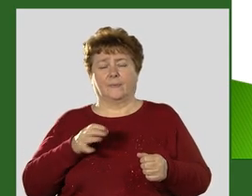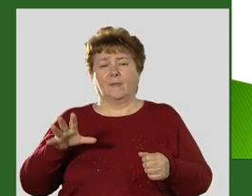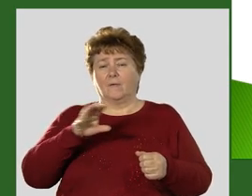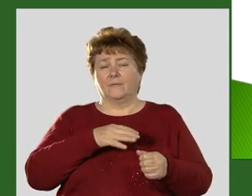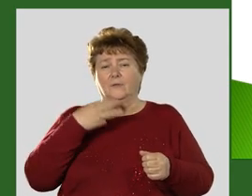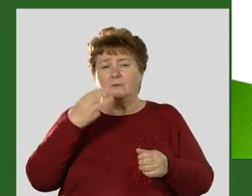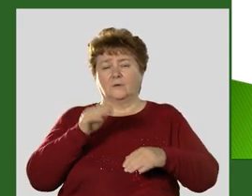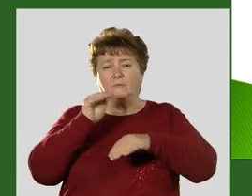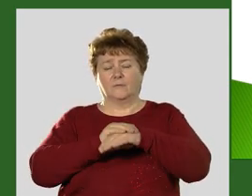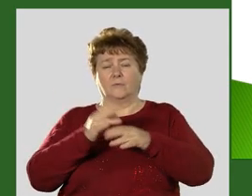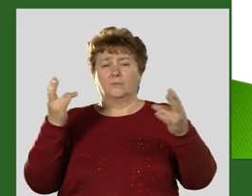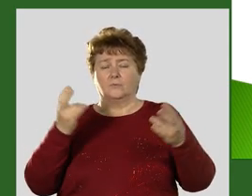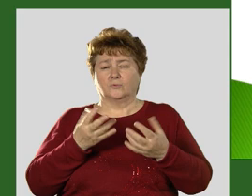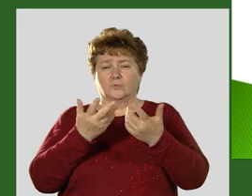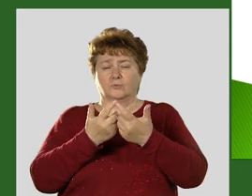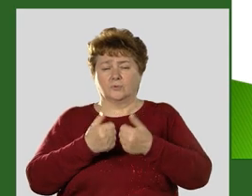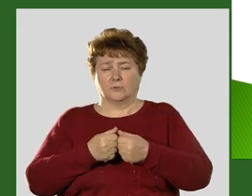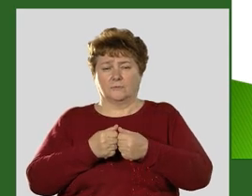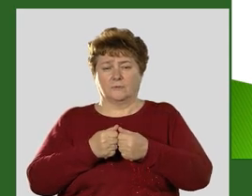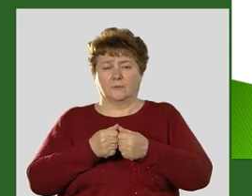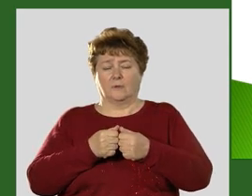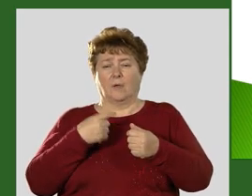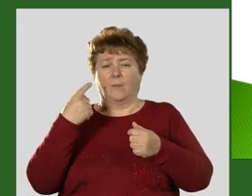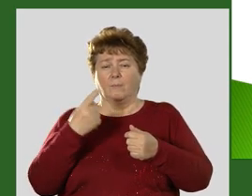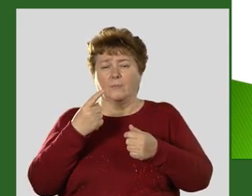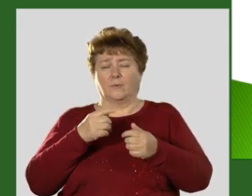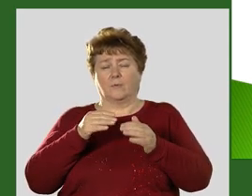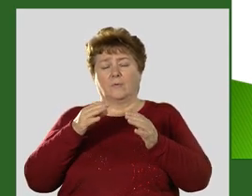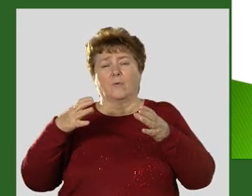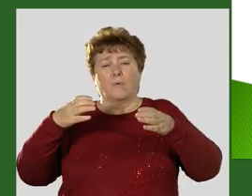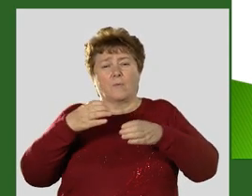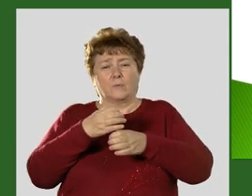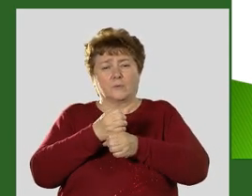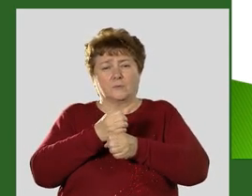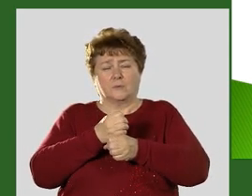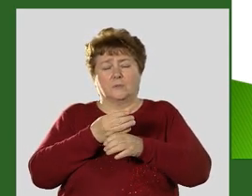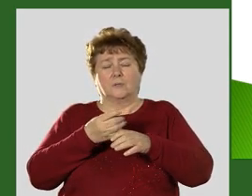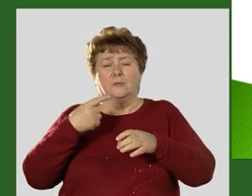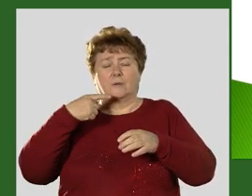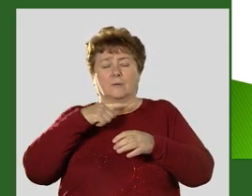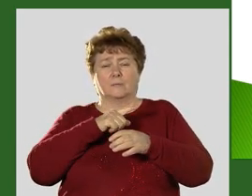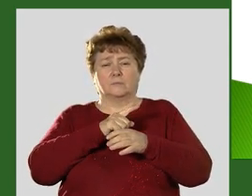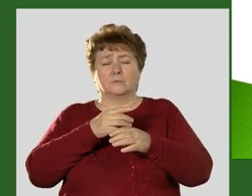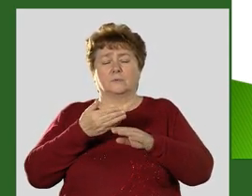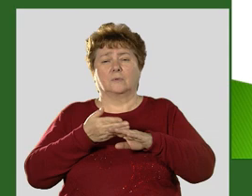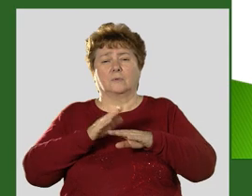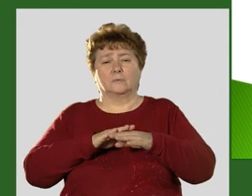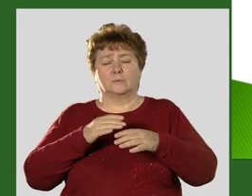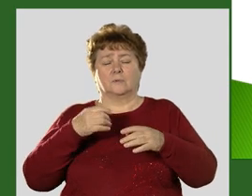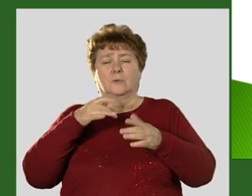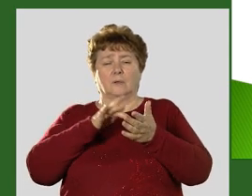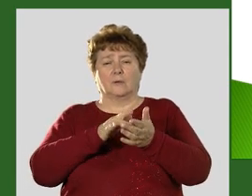Все три фактора необходимо учитывать. Первый уменьшит экологическую нагрузку на город.